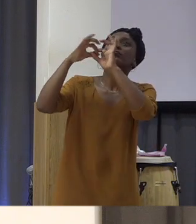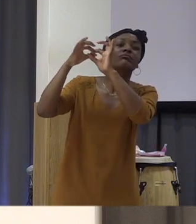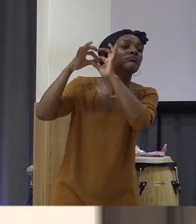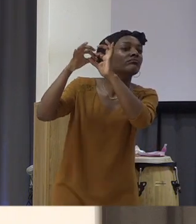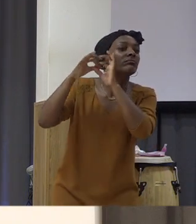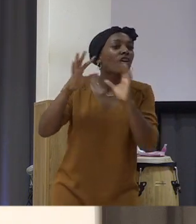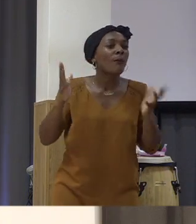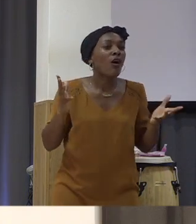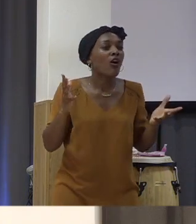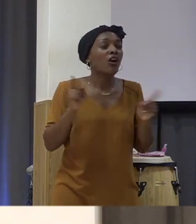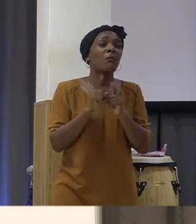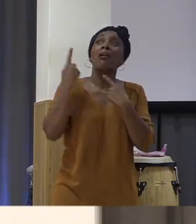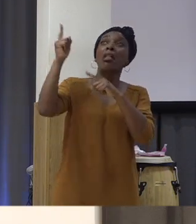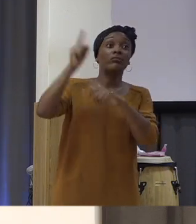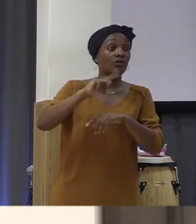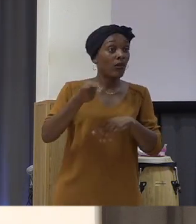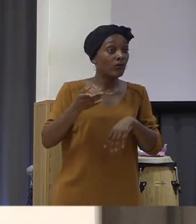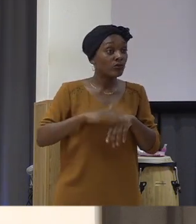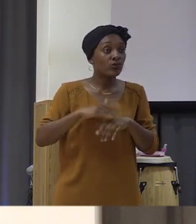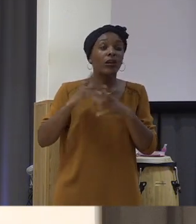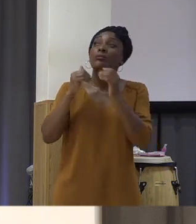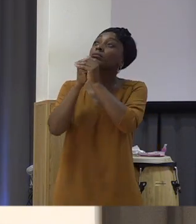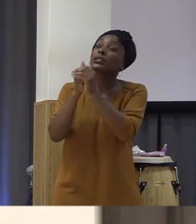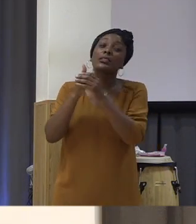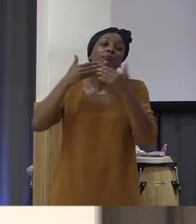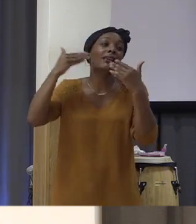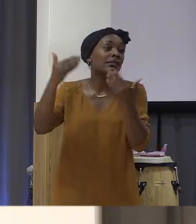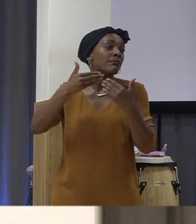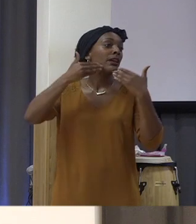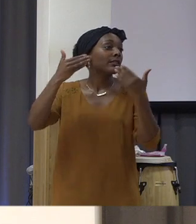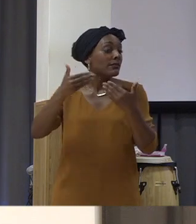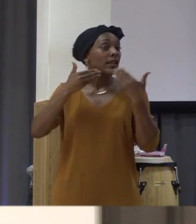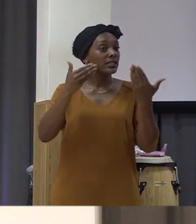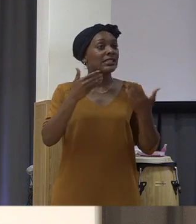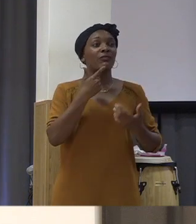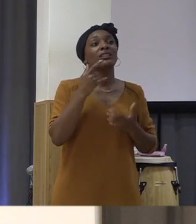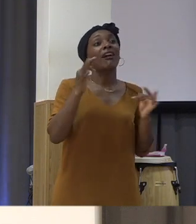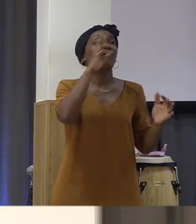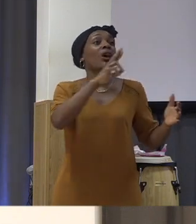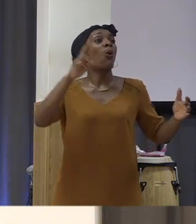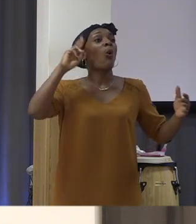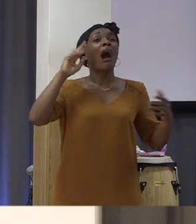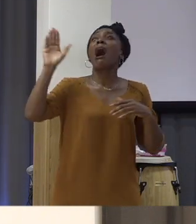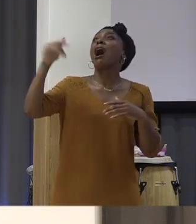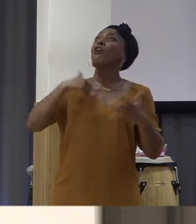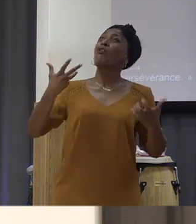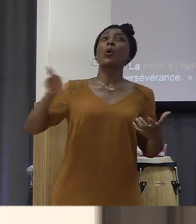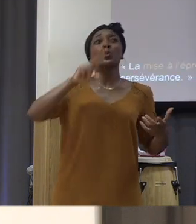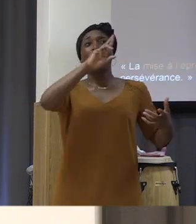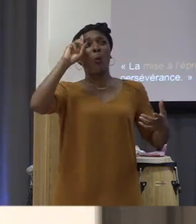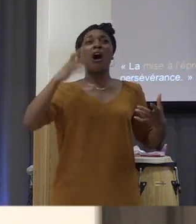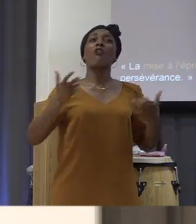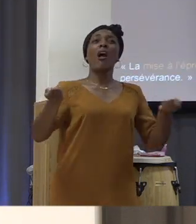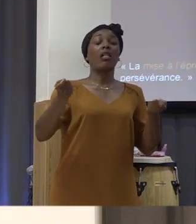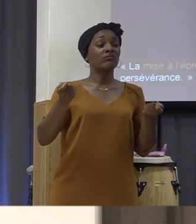que la place de Dieu est plus grande que la position qu'il avait atteinte dans la société. Et ça, c'est quelque chose